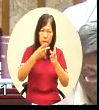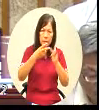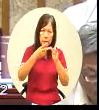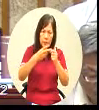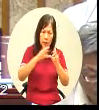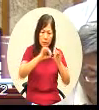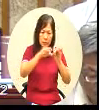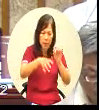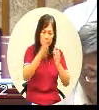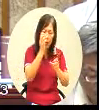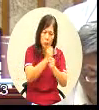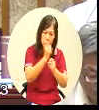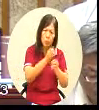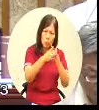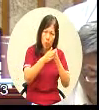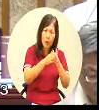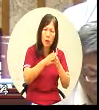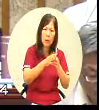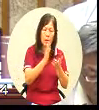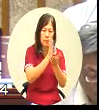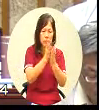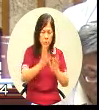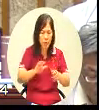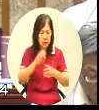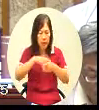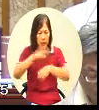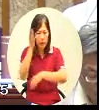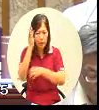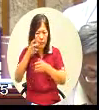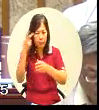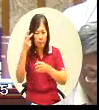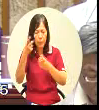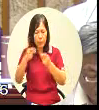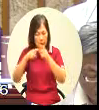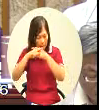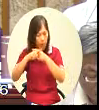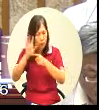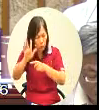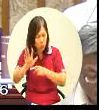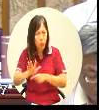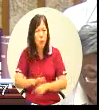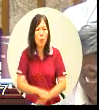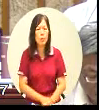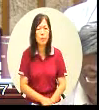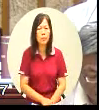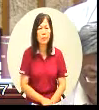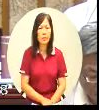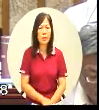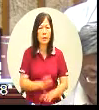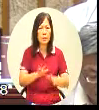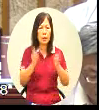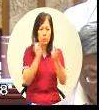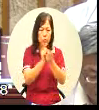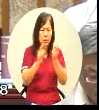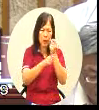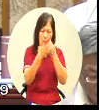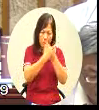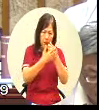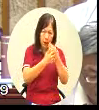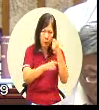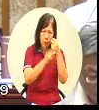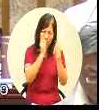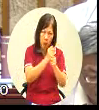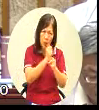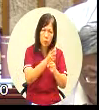地方需要做处理的部分，其实目前内政部都还继续在研究。所以说目前来讲，整个海岸防护的工作，当